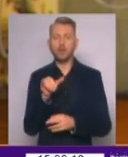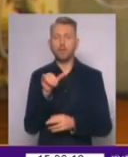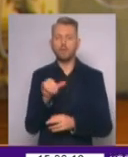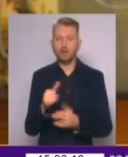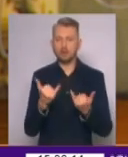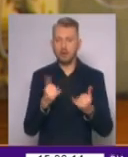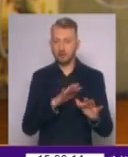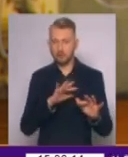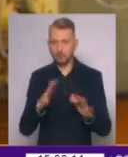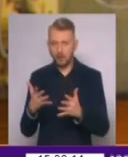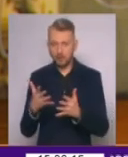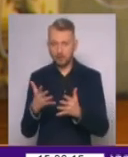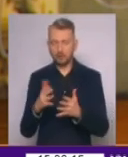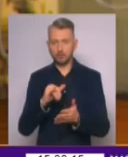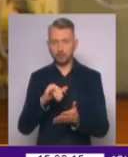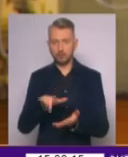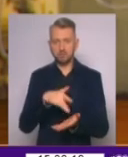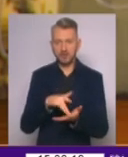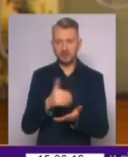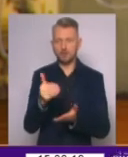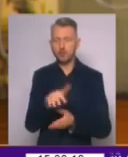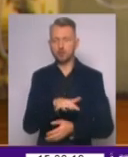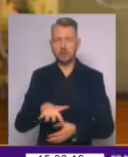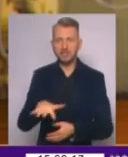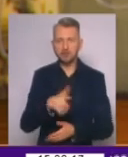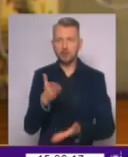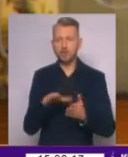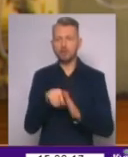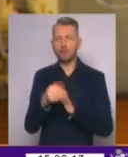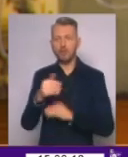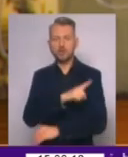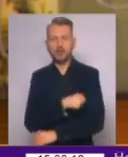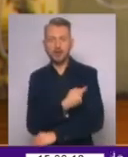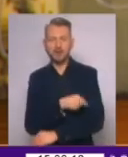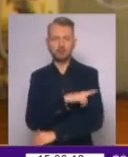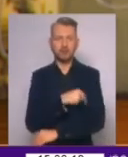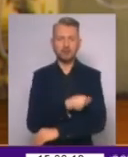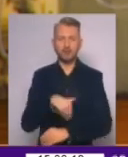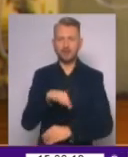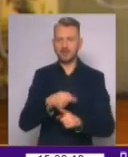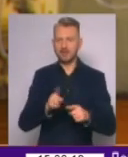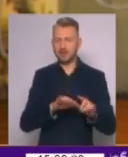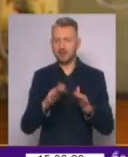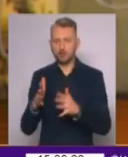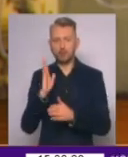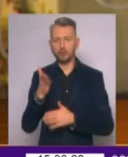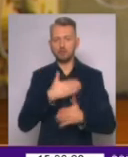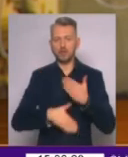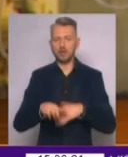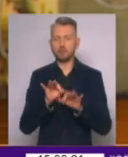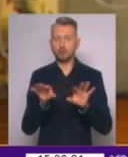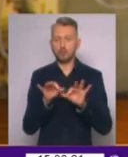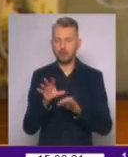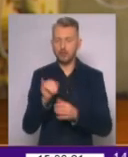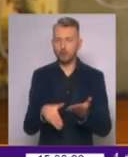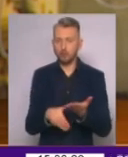зараз відбувається саме у місті, на вашому масиві, можливо, вашій лікарні, у вашій поліклініці, всі ці історії, будемо раді прокоментувати і